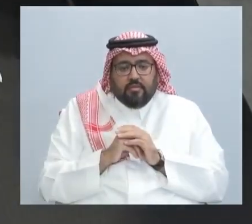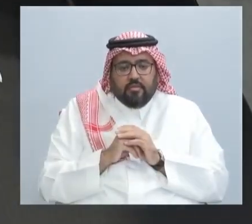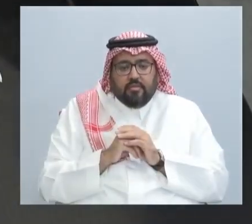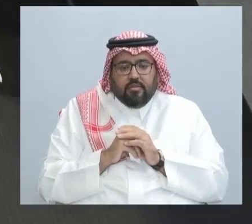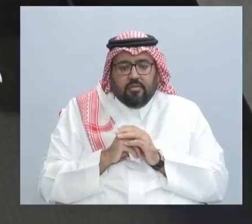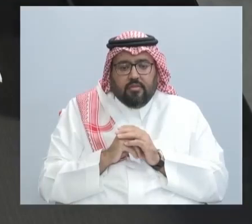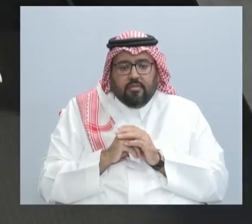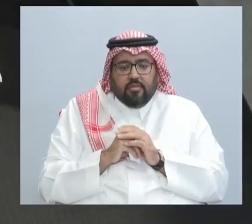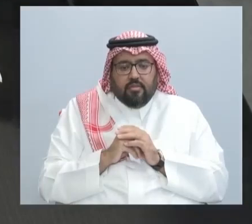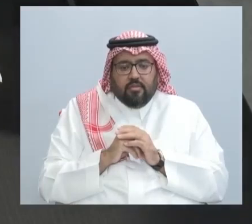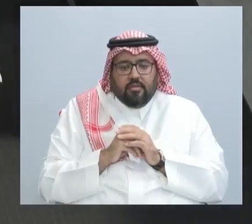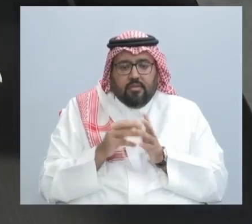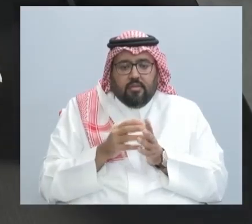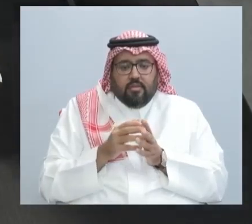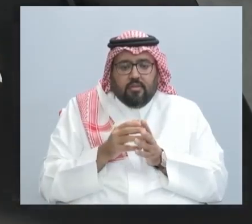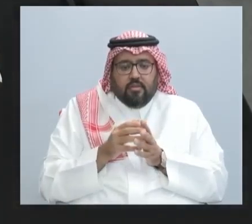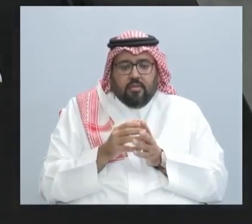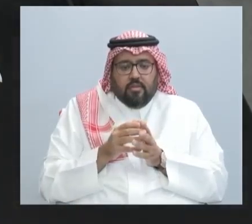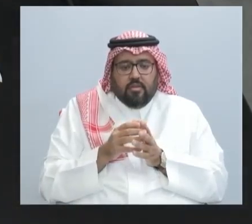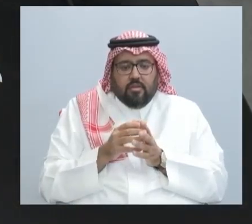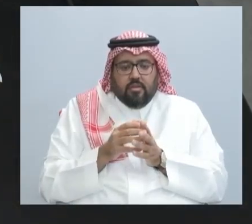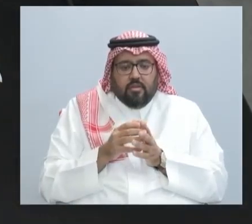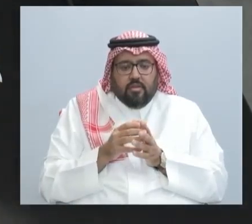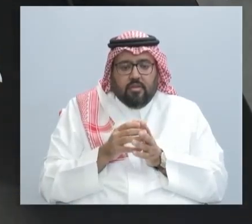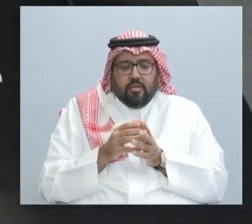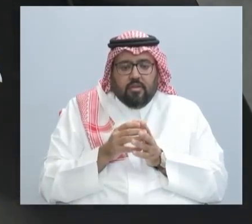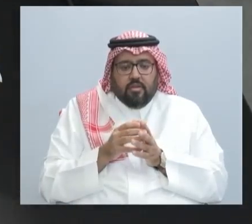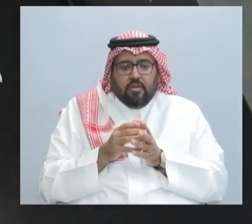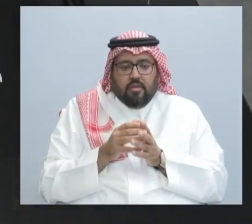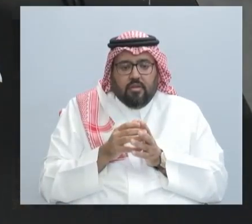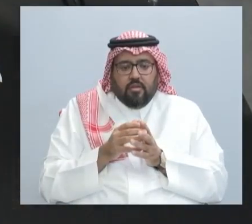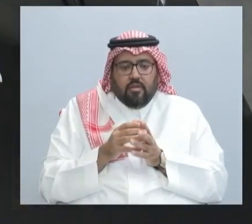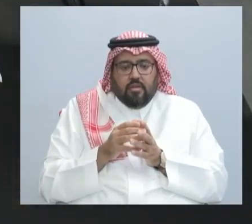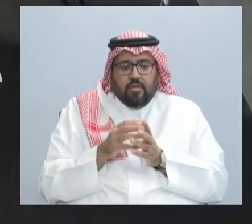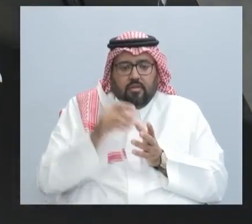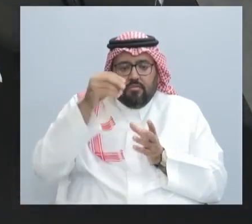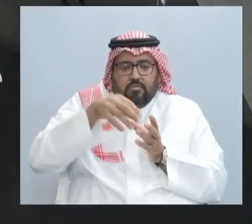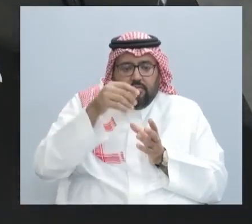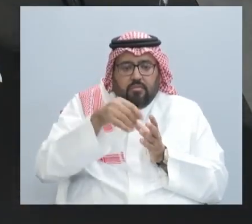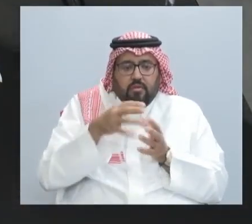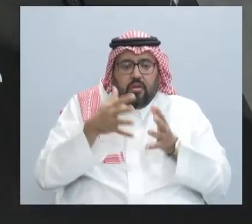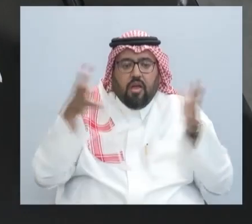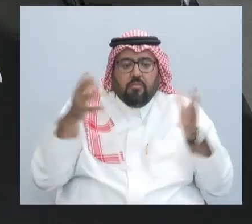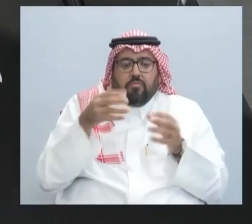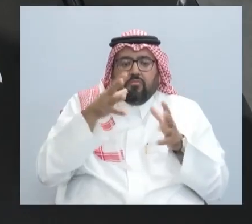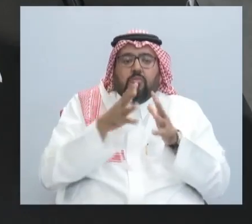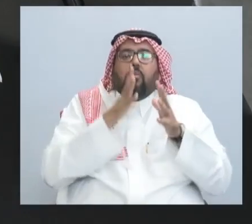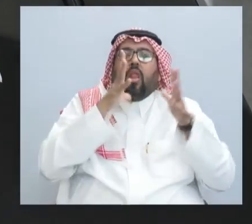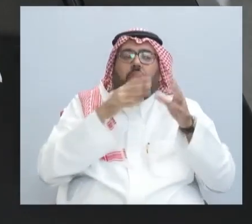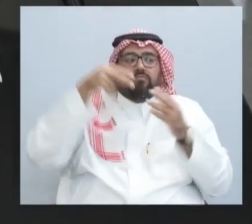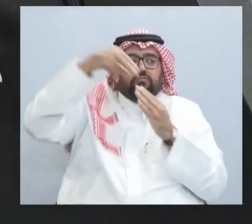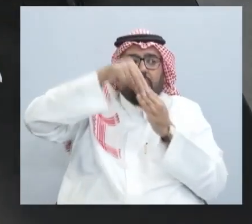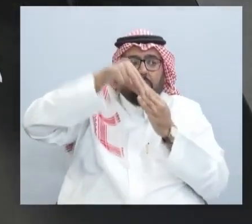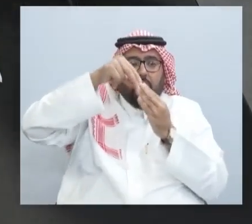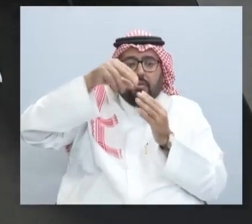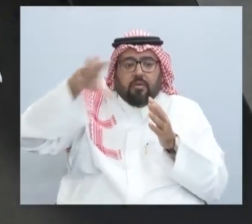هذا المخلوط لاحظ كميه من المشابك نلاحظ هذه الكميه الكبيره من المشابك تخرج